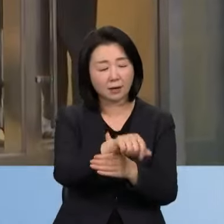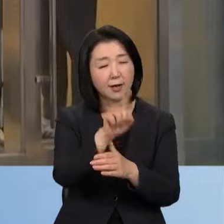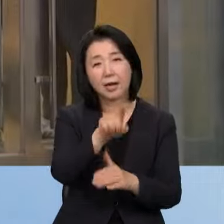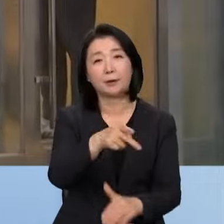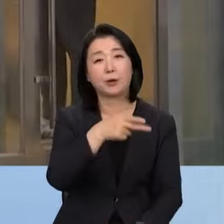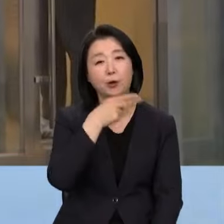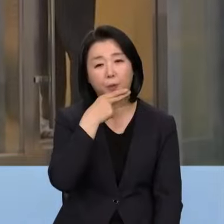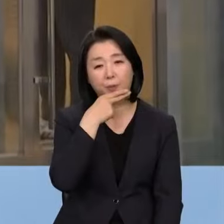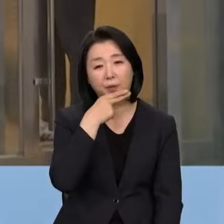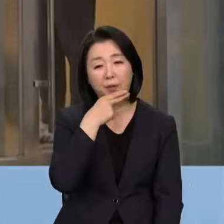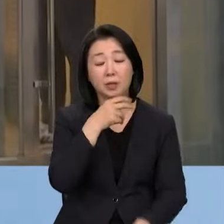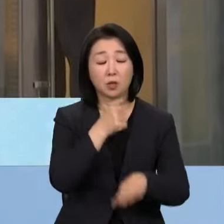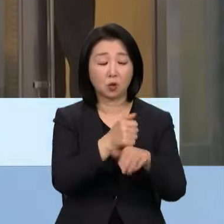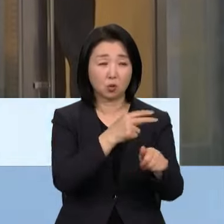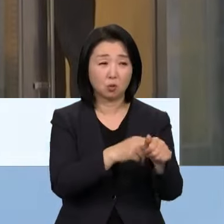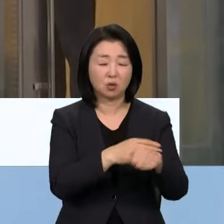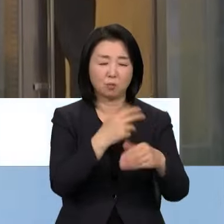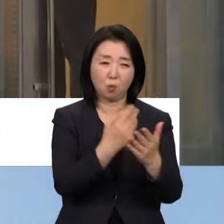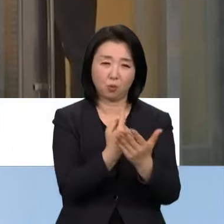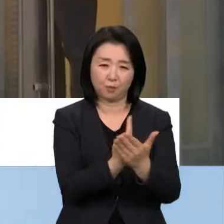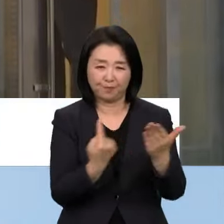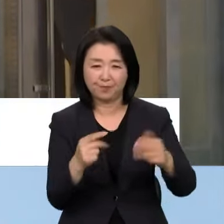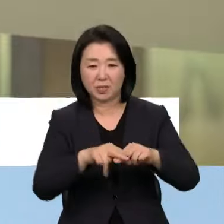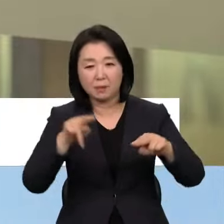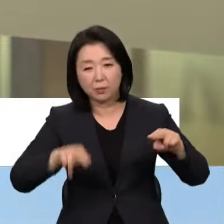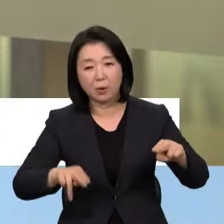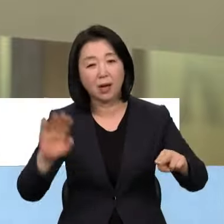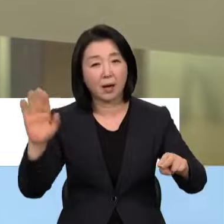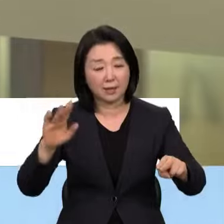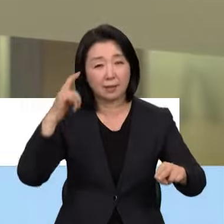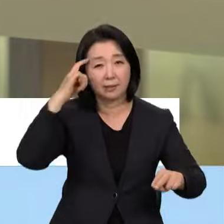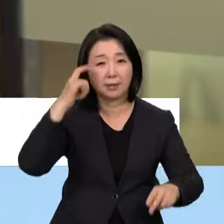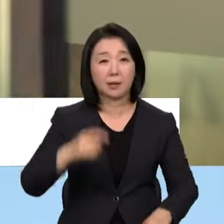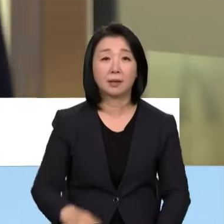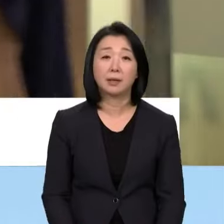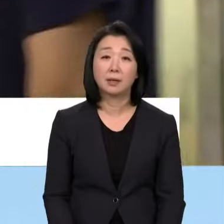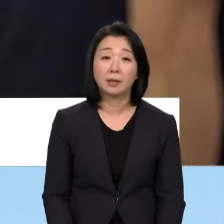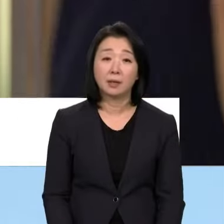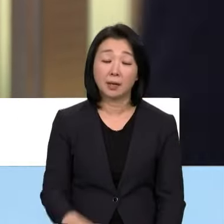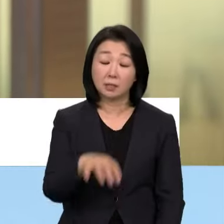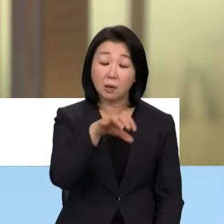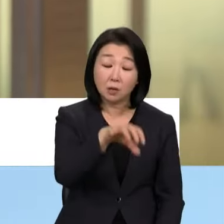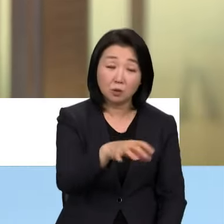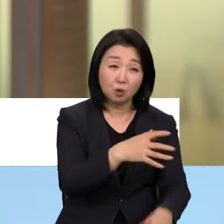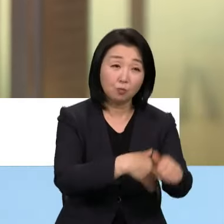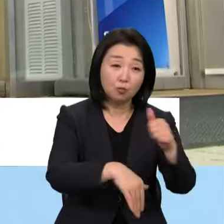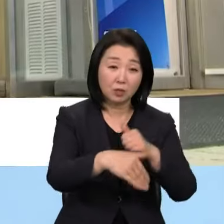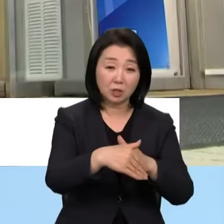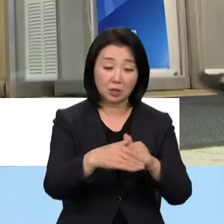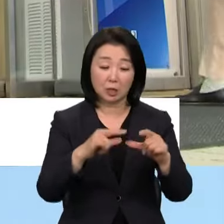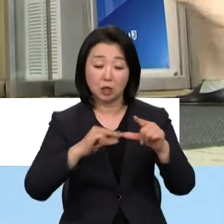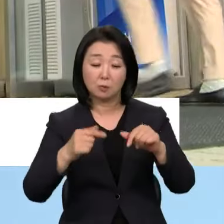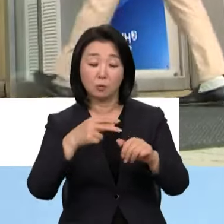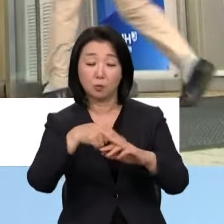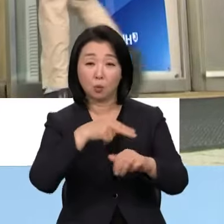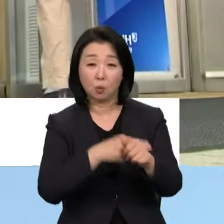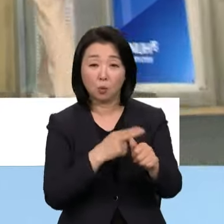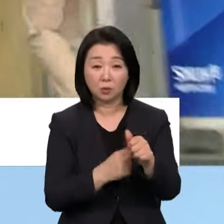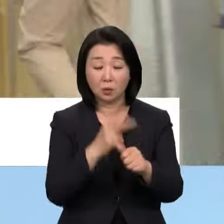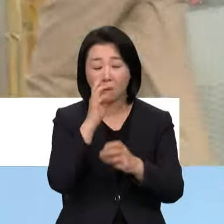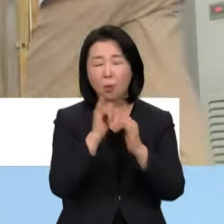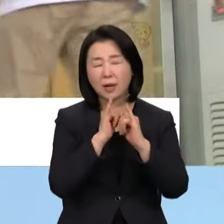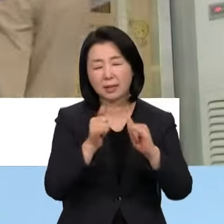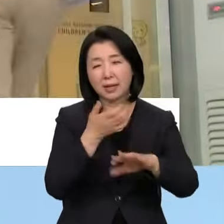없다며 당장 교수들이 대거 이탈하진 않을 거라고 했습니다. 하지만 현장에선 일부 교수들이 환자들에게